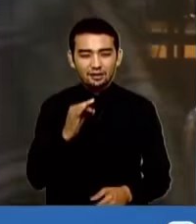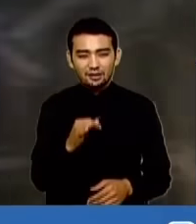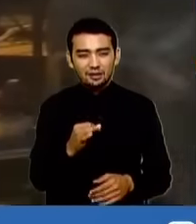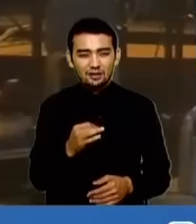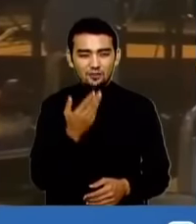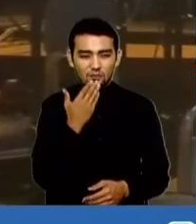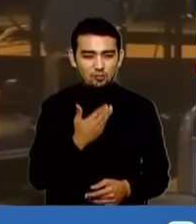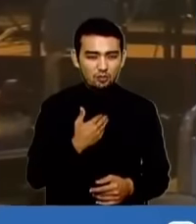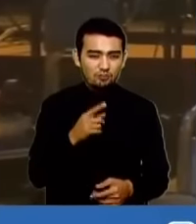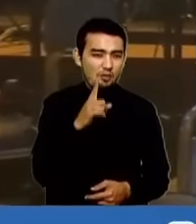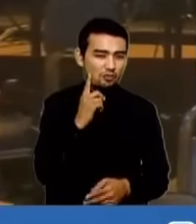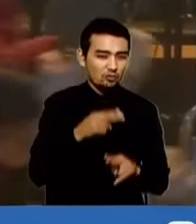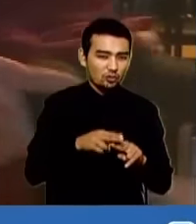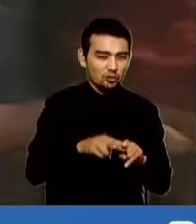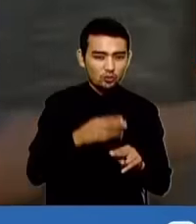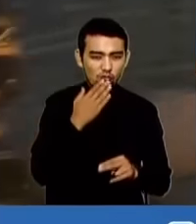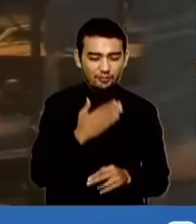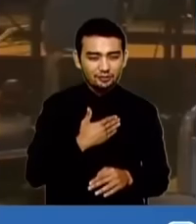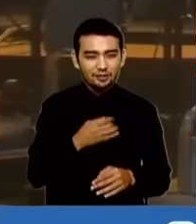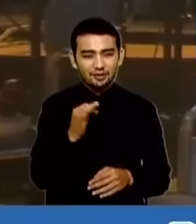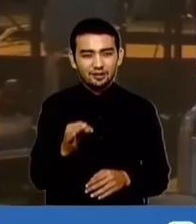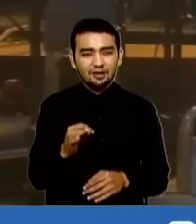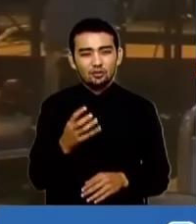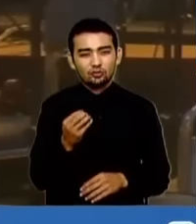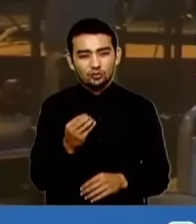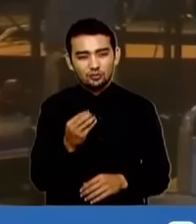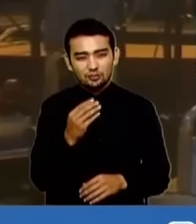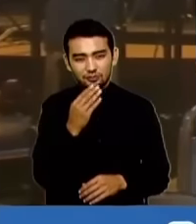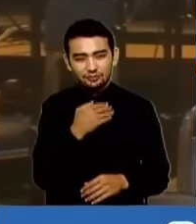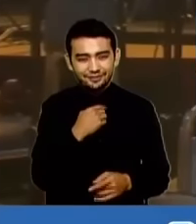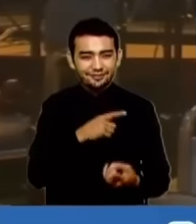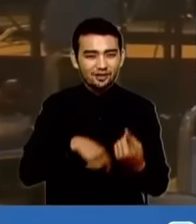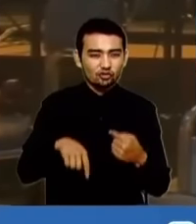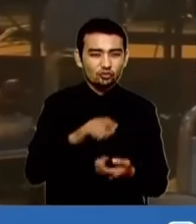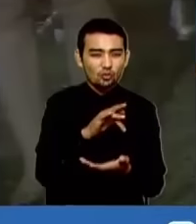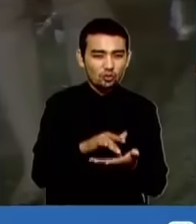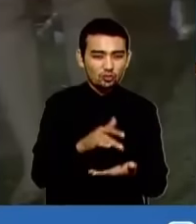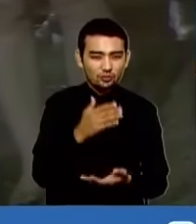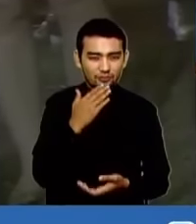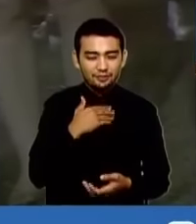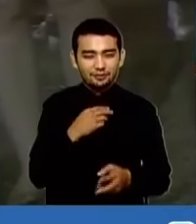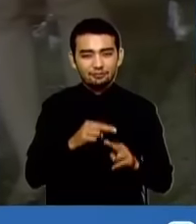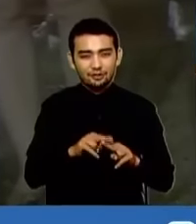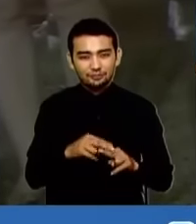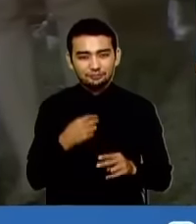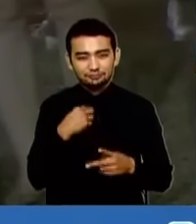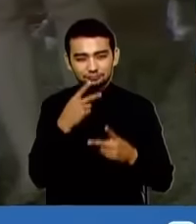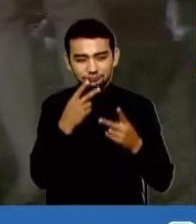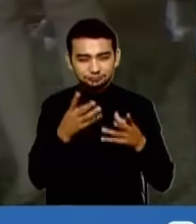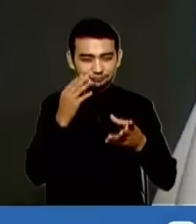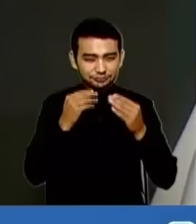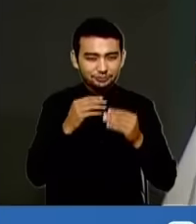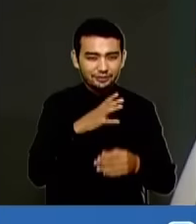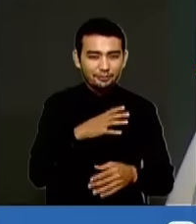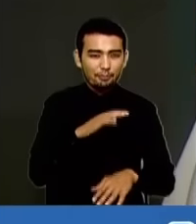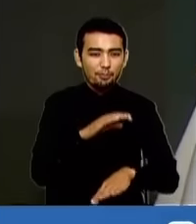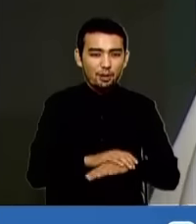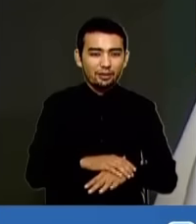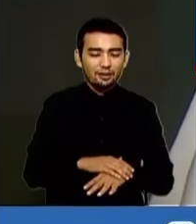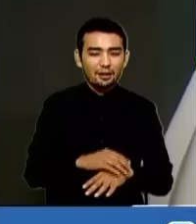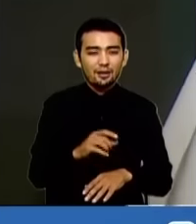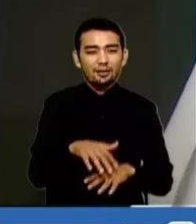которые любит у нас молодежь. И вообще, ну, как бы наш город. Мы постарались это все учесть. В этом году банку «Халык» исполняется